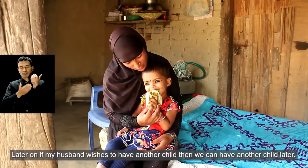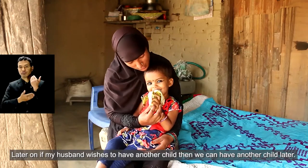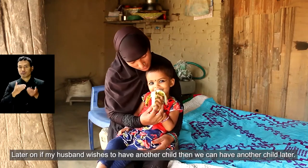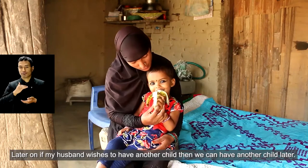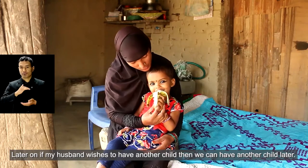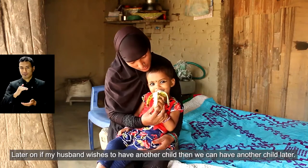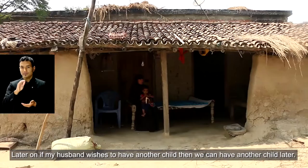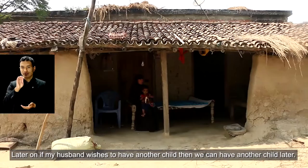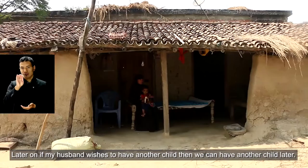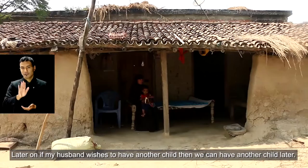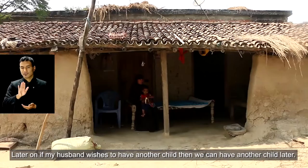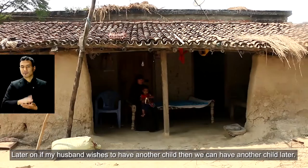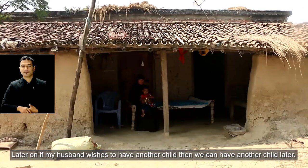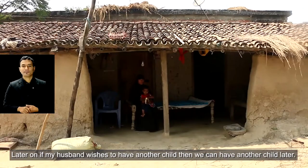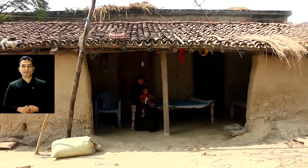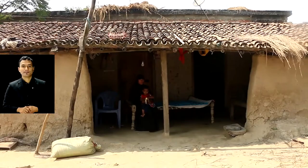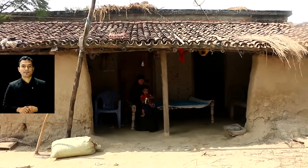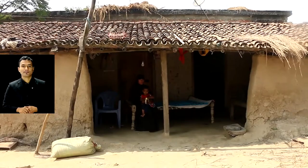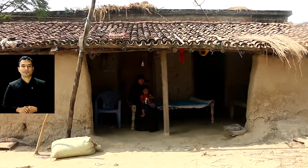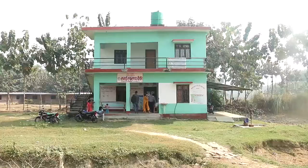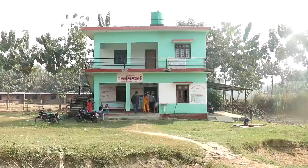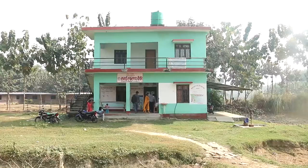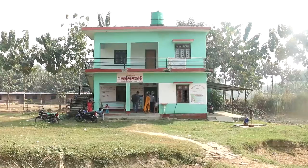लिने सक्नुहुन्छ।